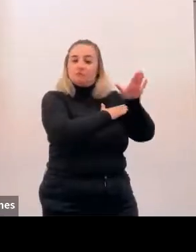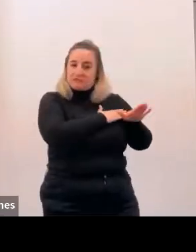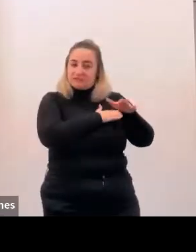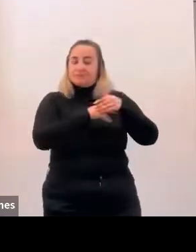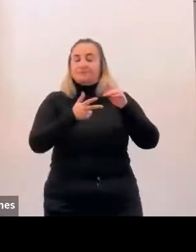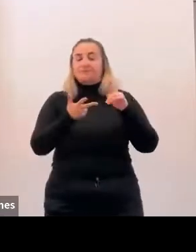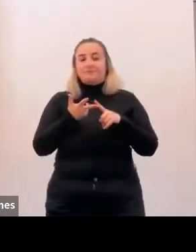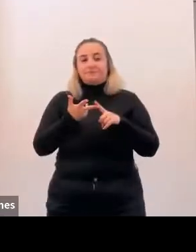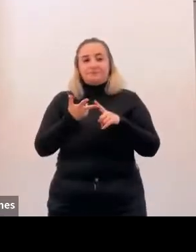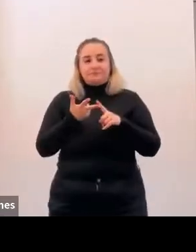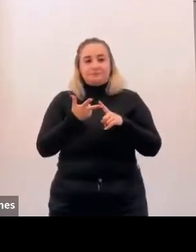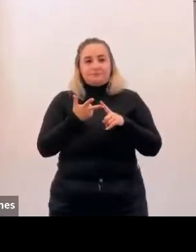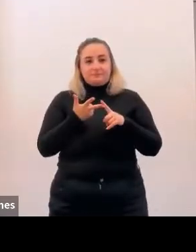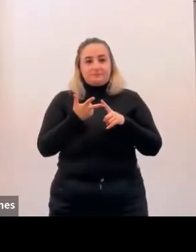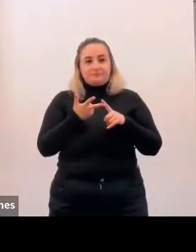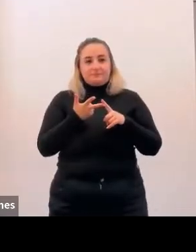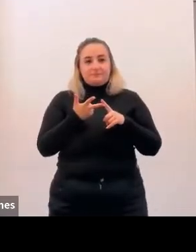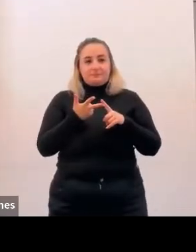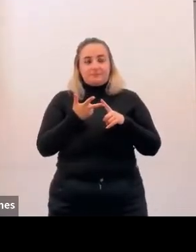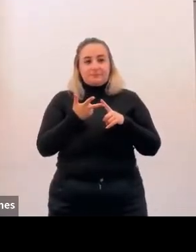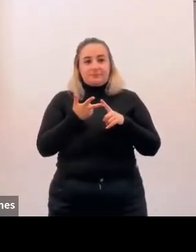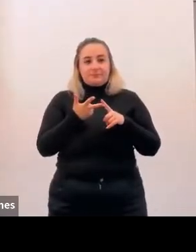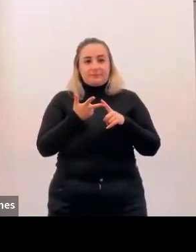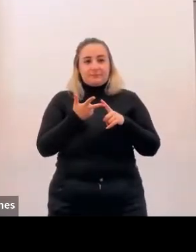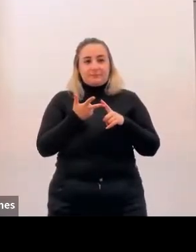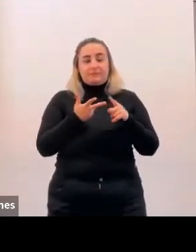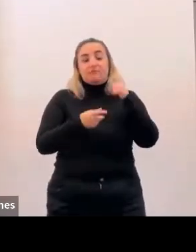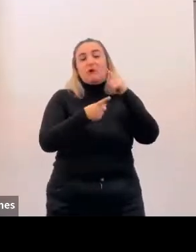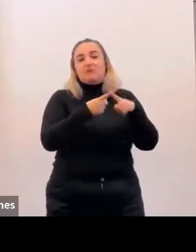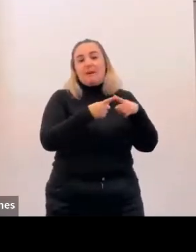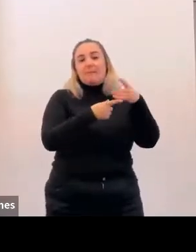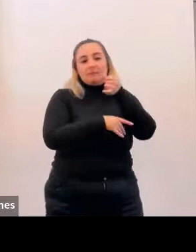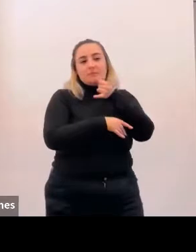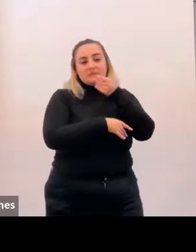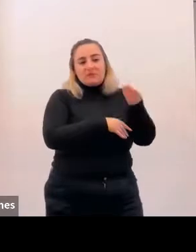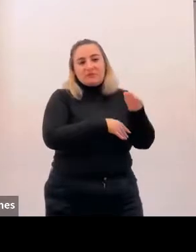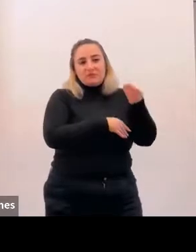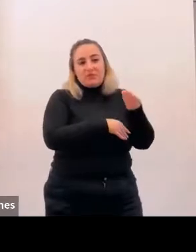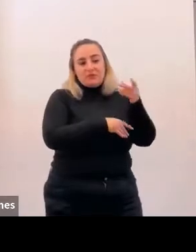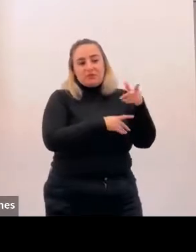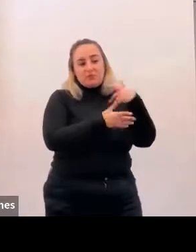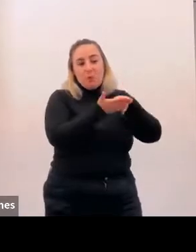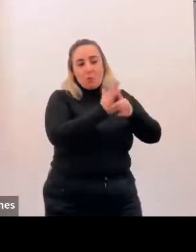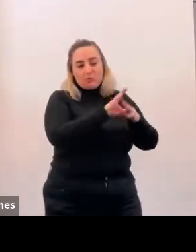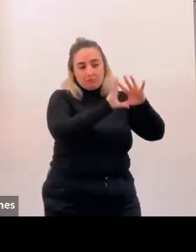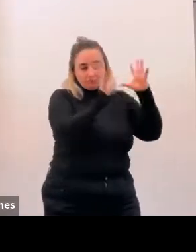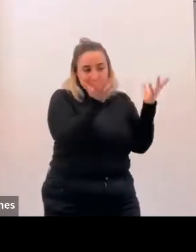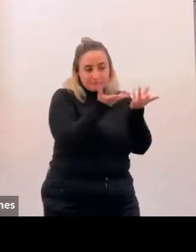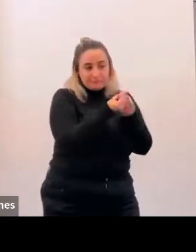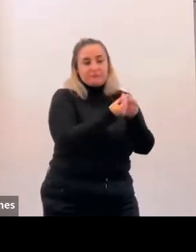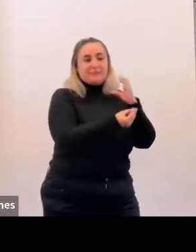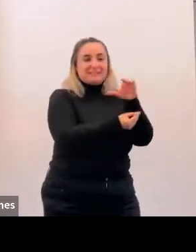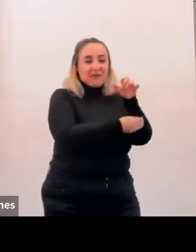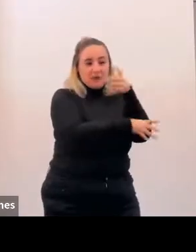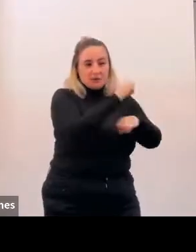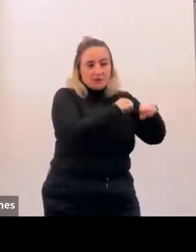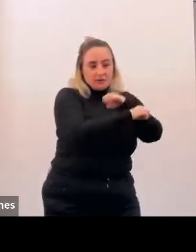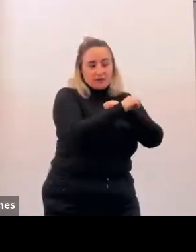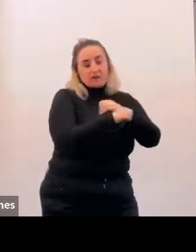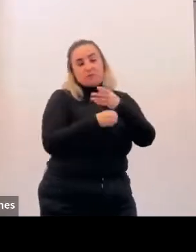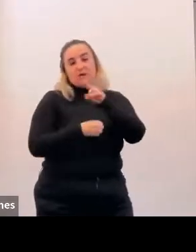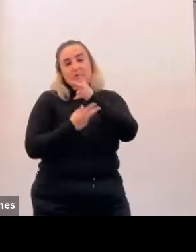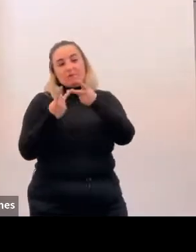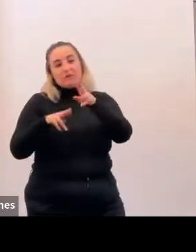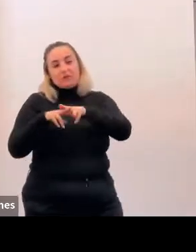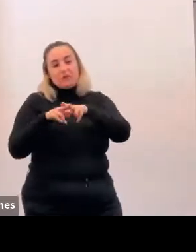nécessaires à la continuité ou au fonctionnement de l'activité petite enfance, d'approuver le principe et les conditions des cessions à